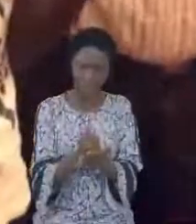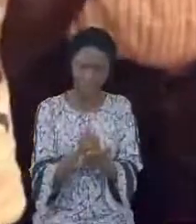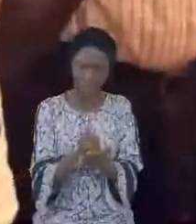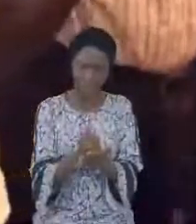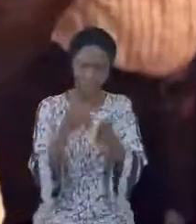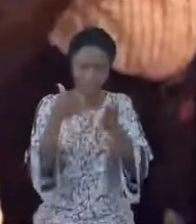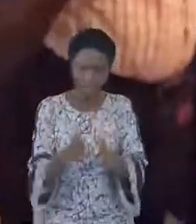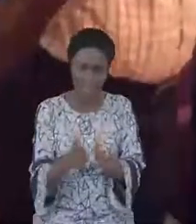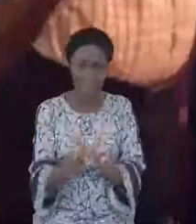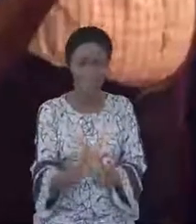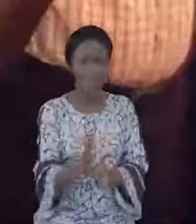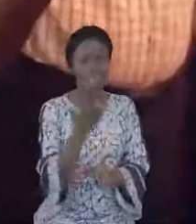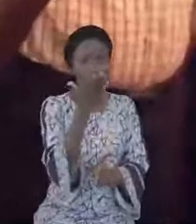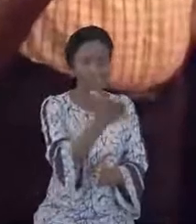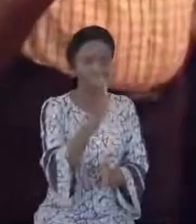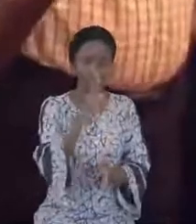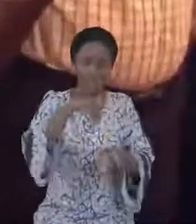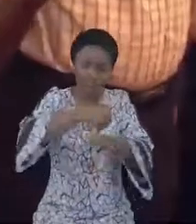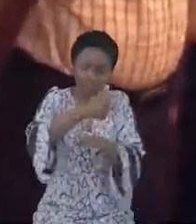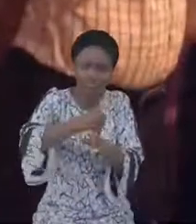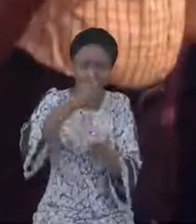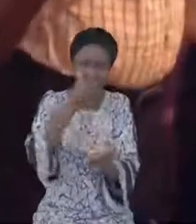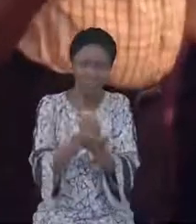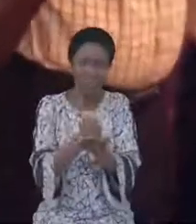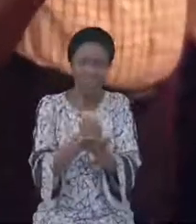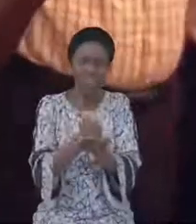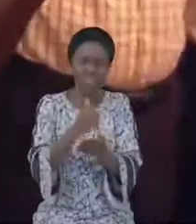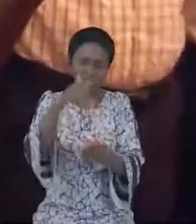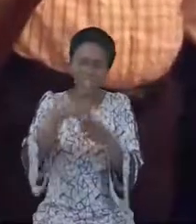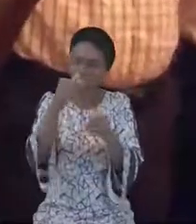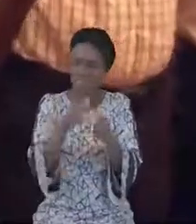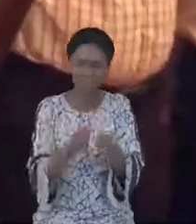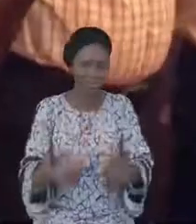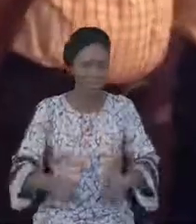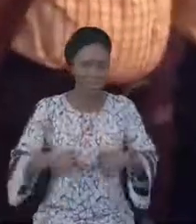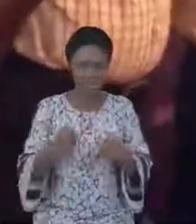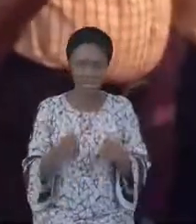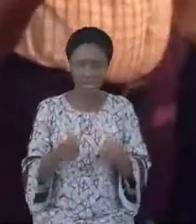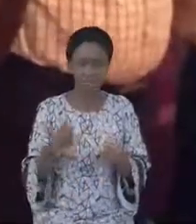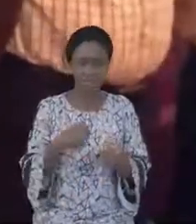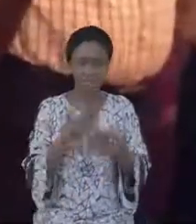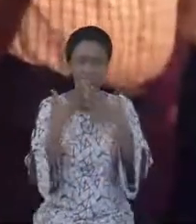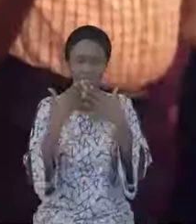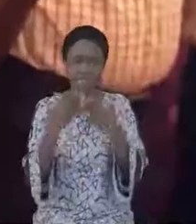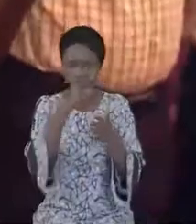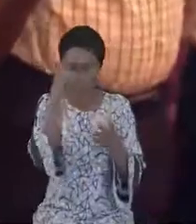Jésus-Christ. Amen. La confirmation dans chaque vie. Nous te remercions parce que tu nous